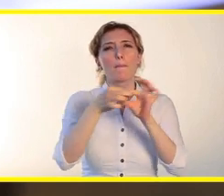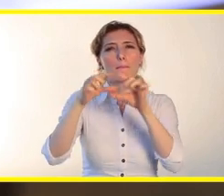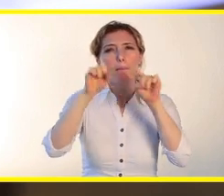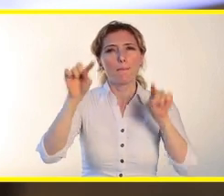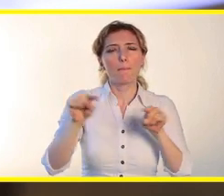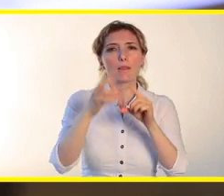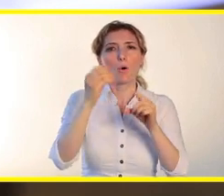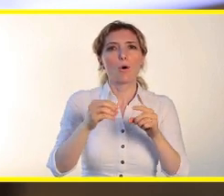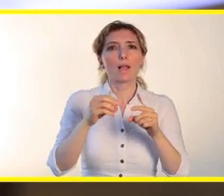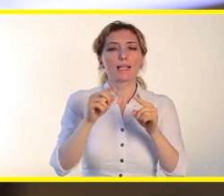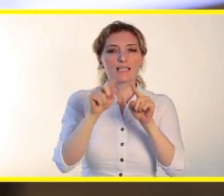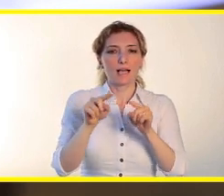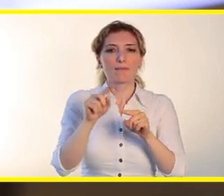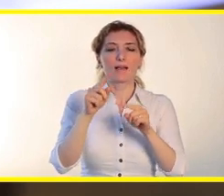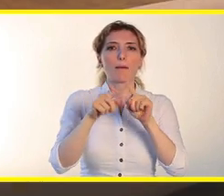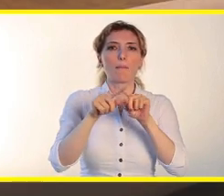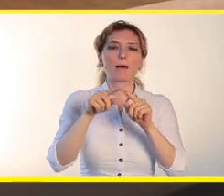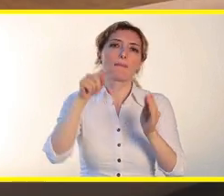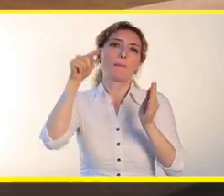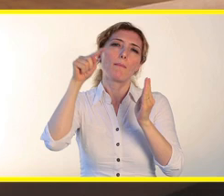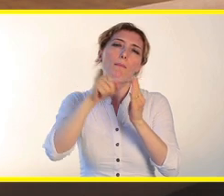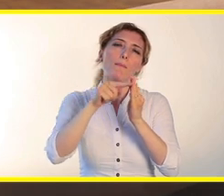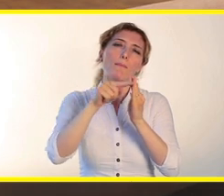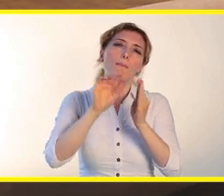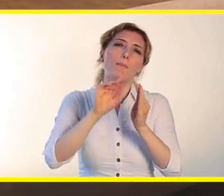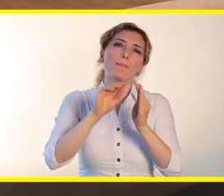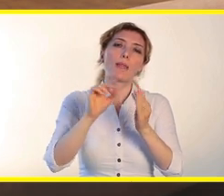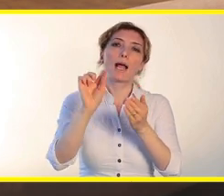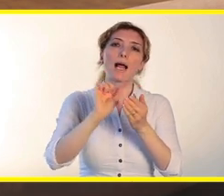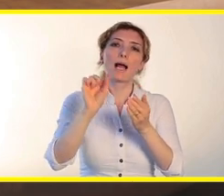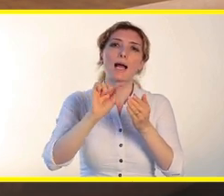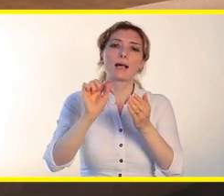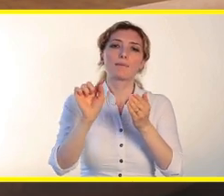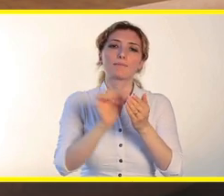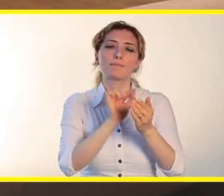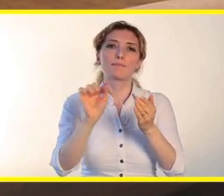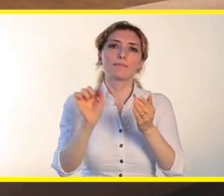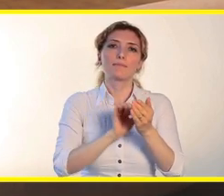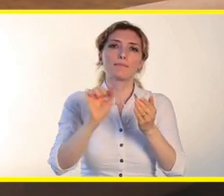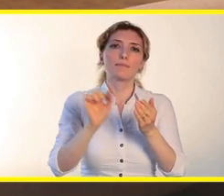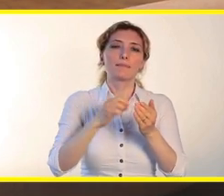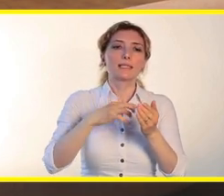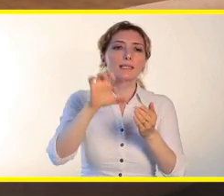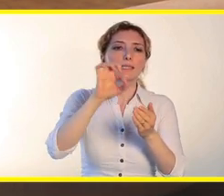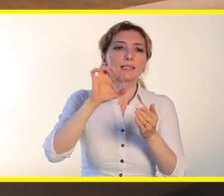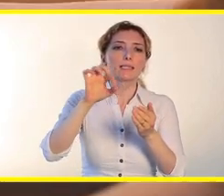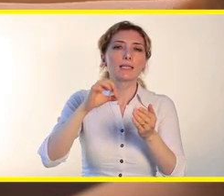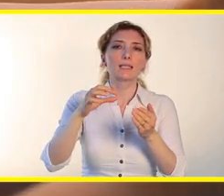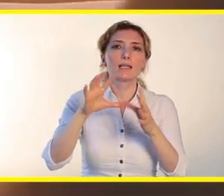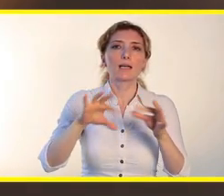Pen üzerinde bulunan tuşa parmağınızı basılı tutun. Kalemi üzerinde gezdirdiğiniz çoklu metinler seçili hale